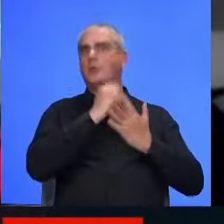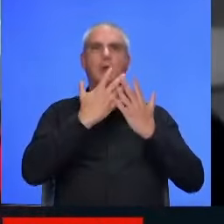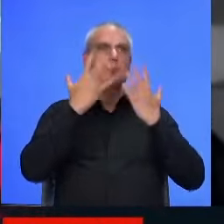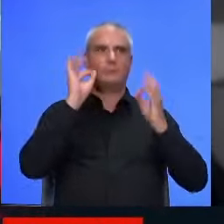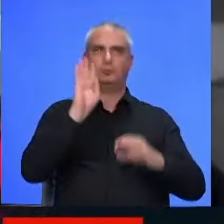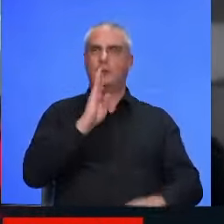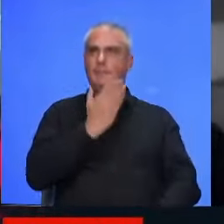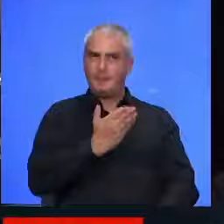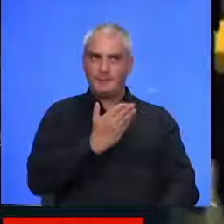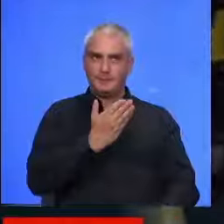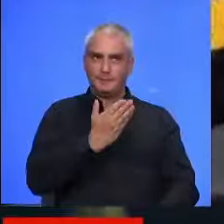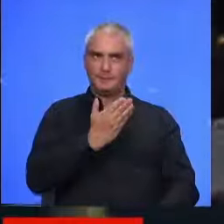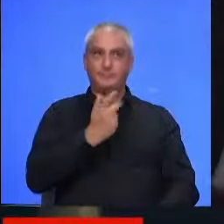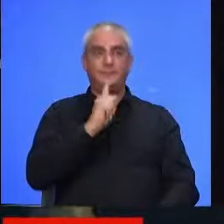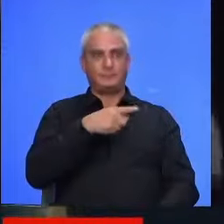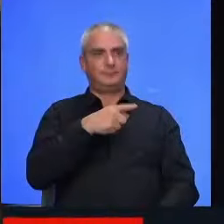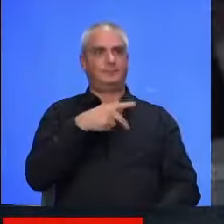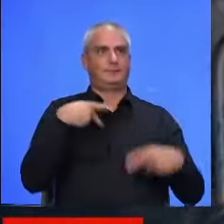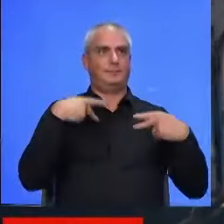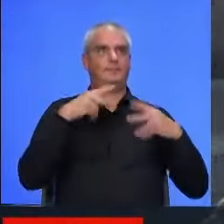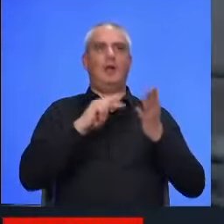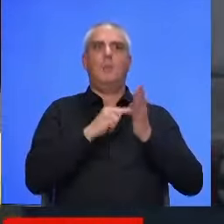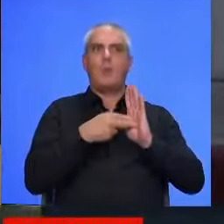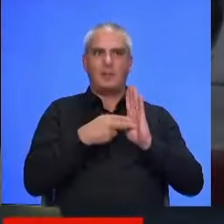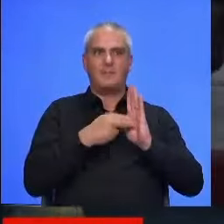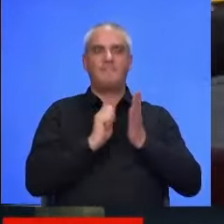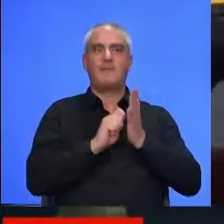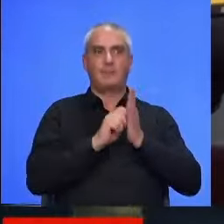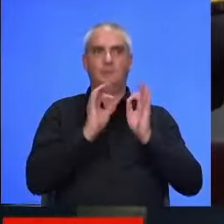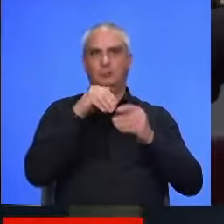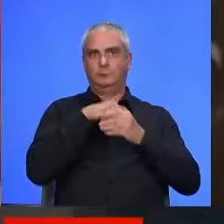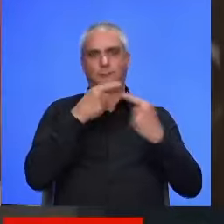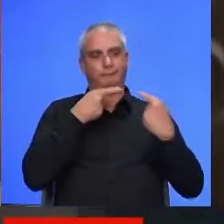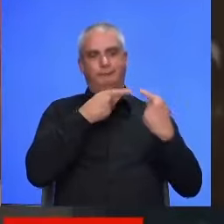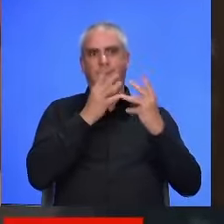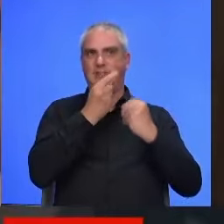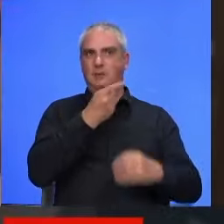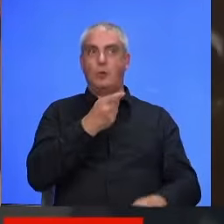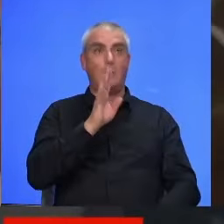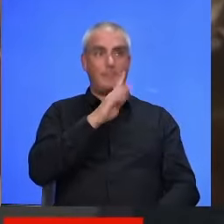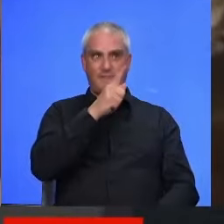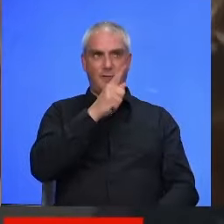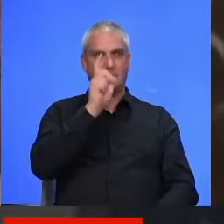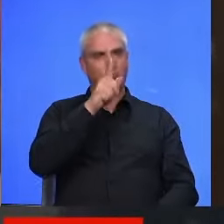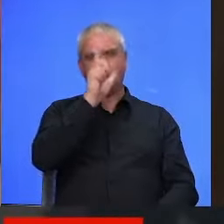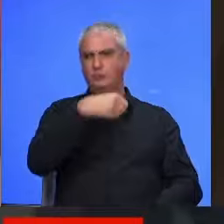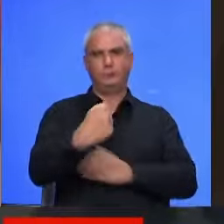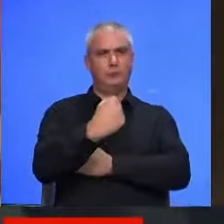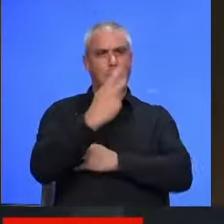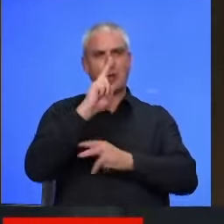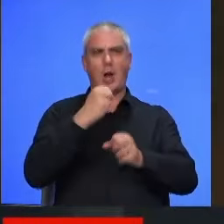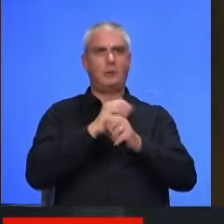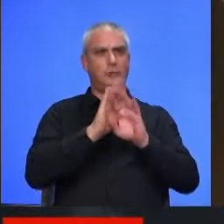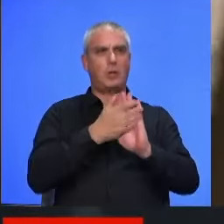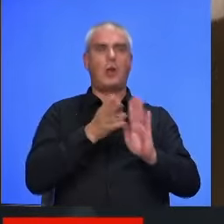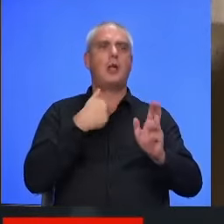הדרמטיות של נתניהו, וגם לאימת הפוליטיקאים ופקידים מסוימים שהתעמתו איתו. ברוורמן נחשב לאיש כל יכול. אנחנו